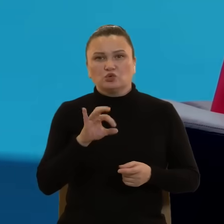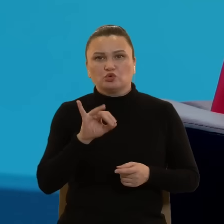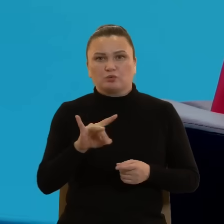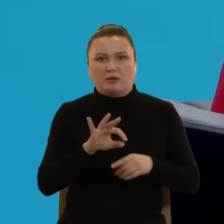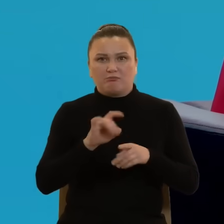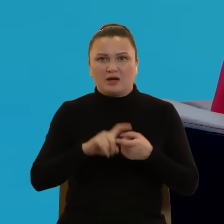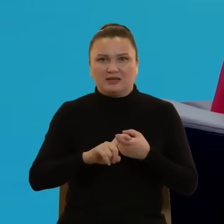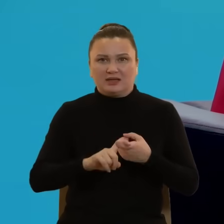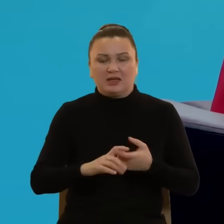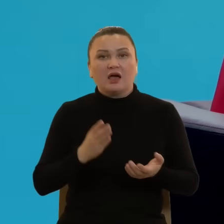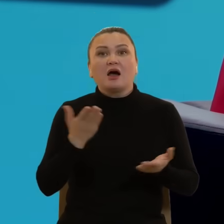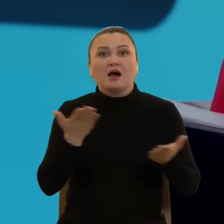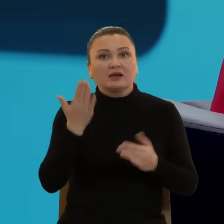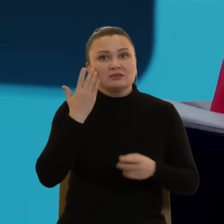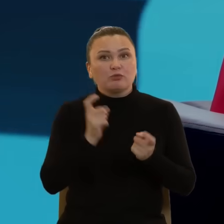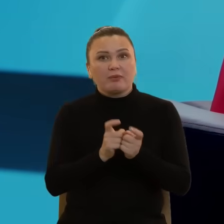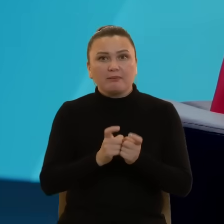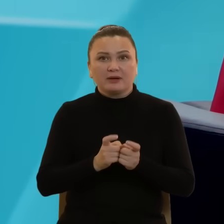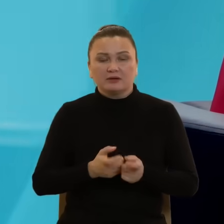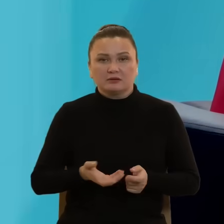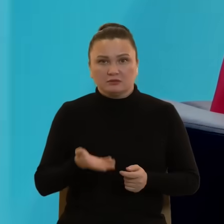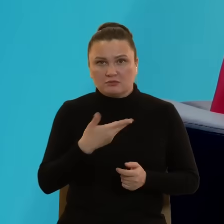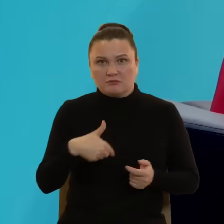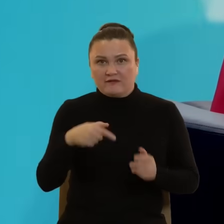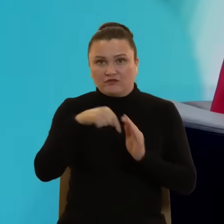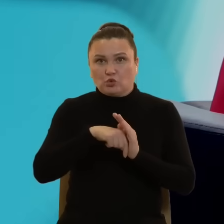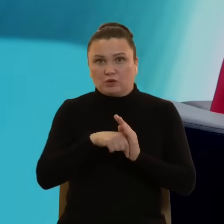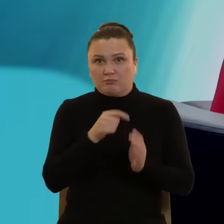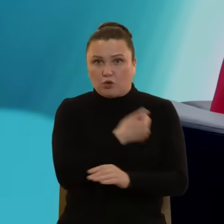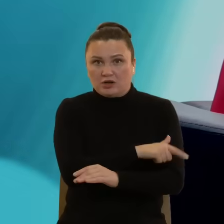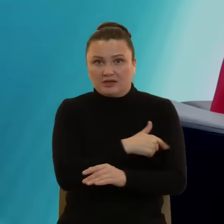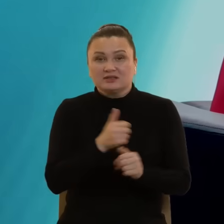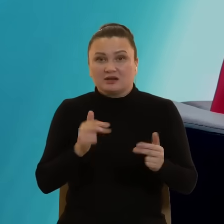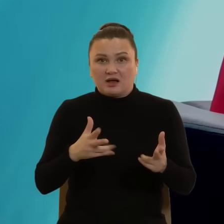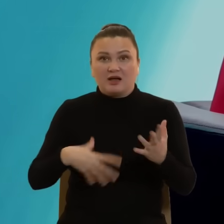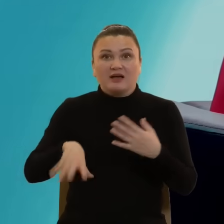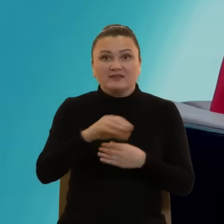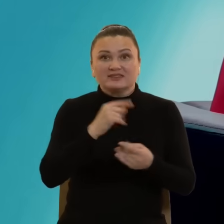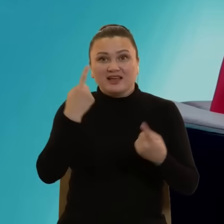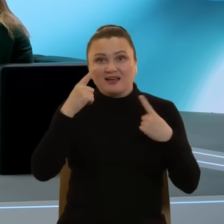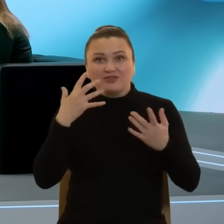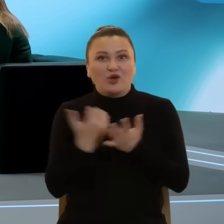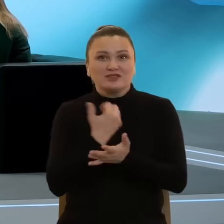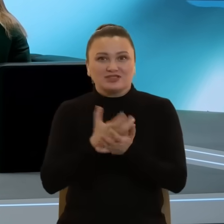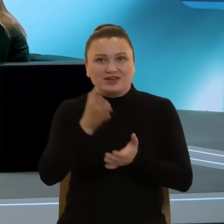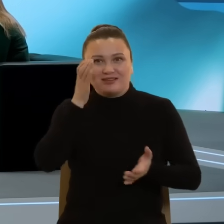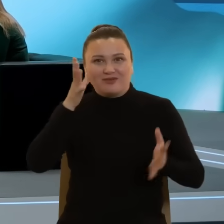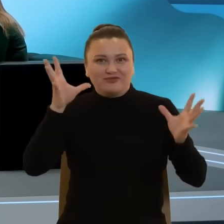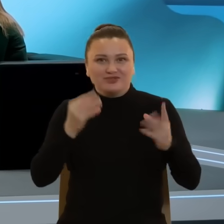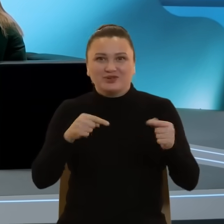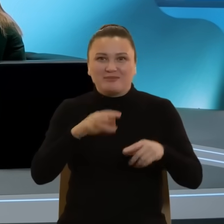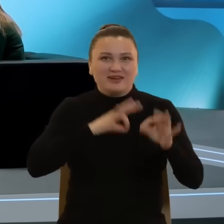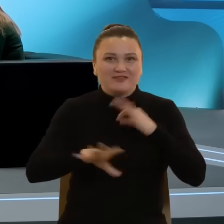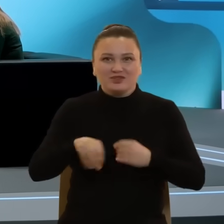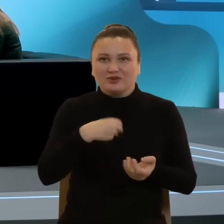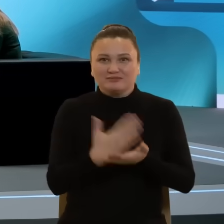Как бороться с ними? Есть какие-то методы? Мы же внутри больницы. Да. Все достижения при нас вот здесь вот сейчас.